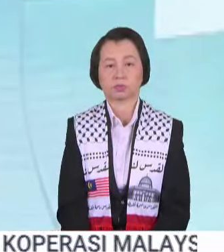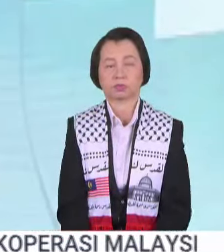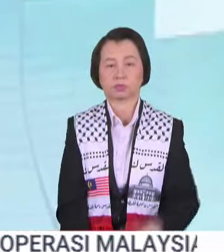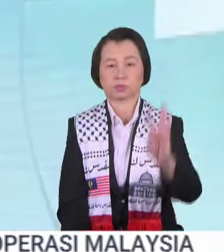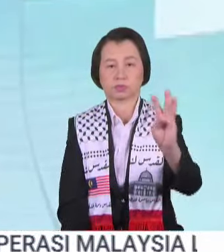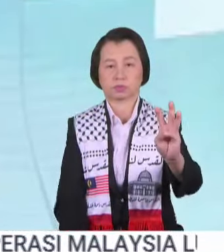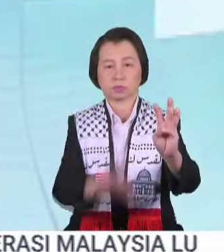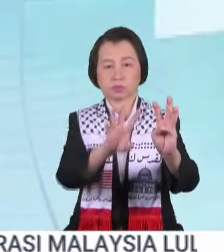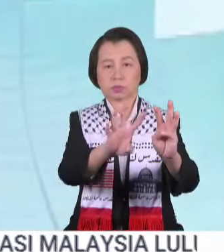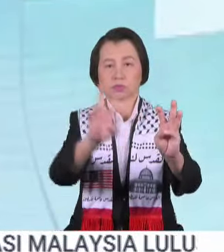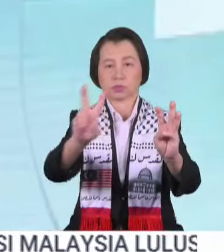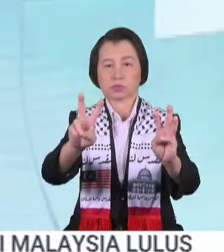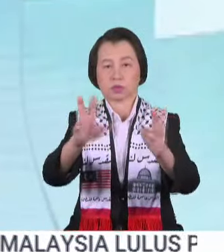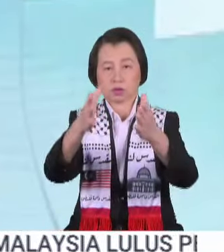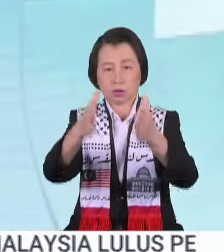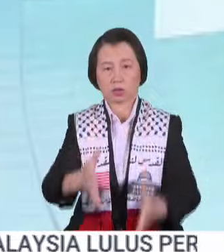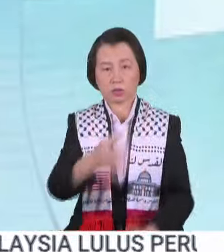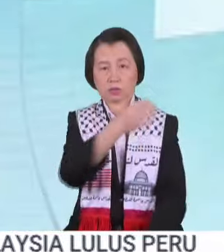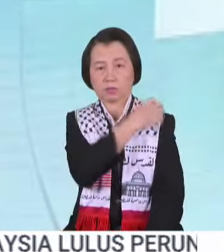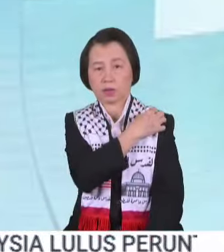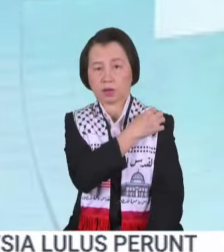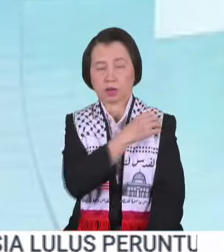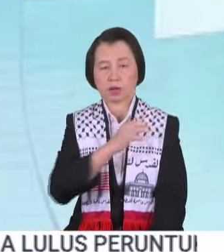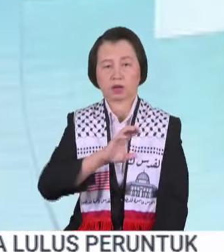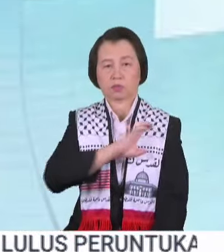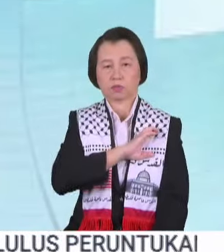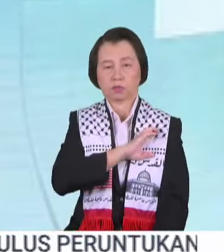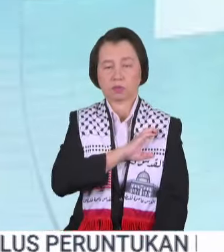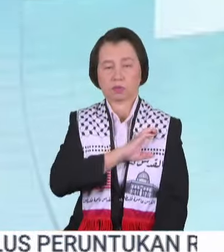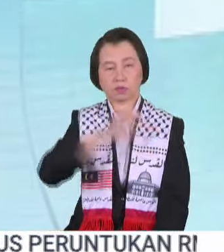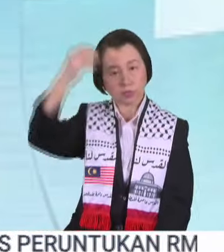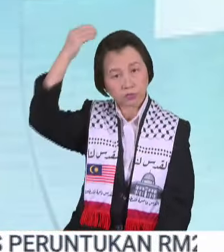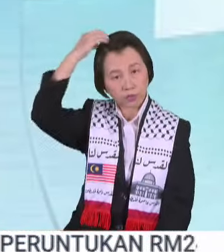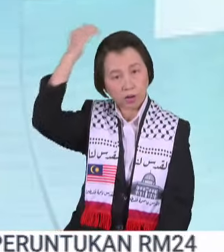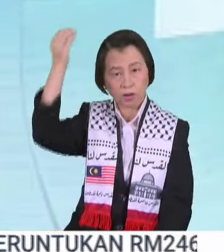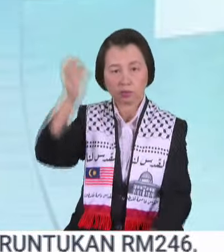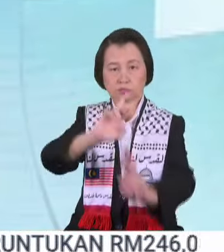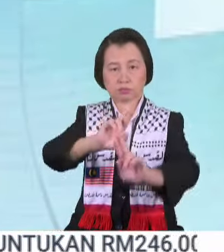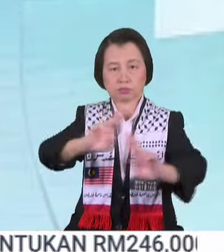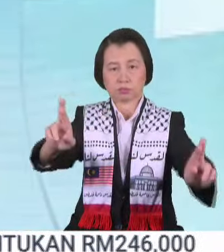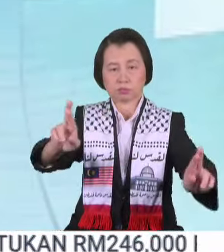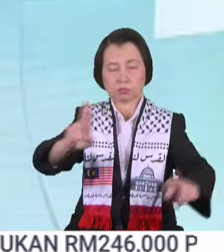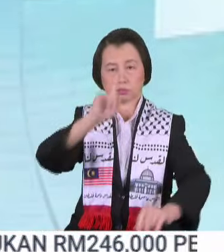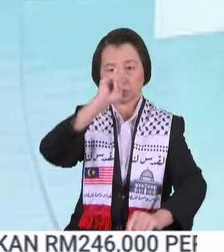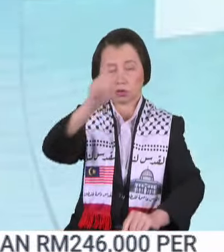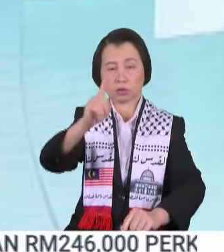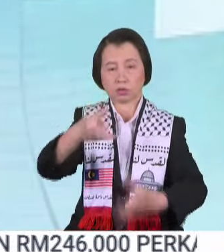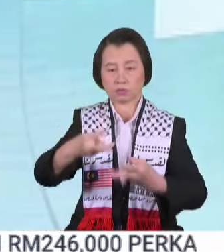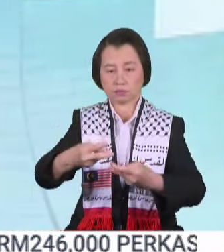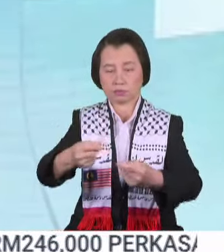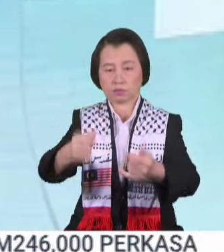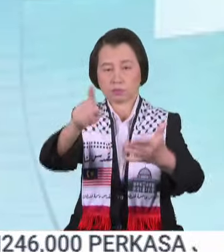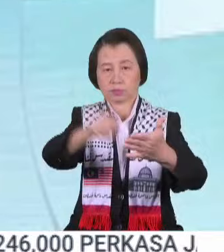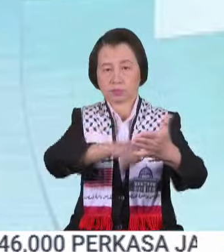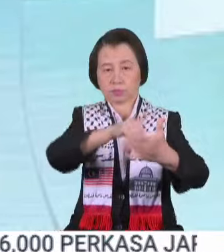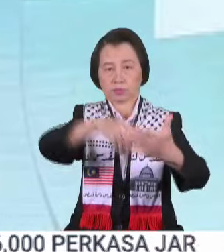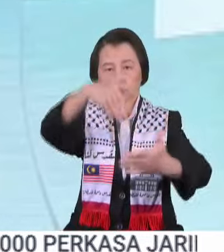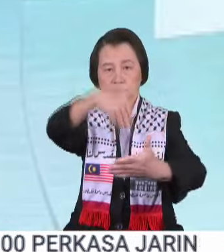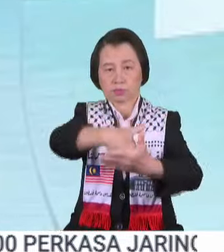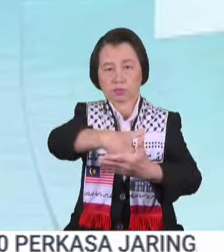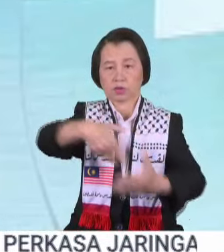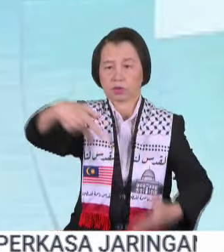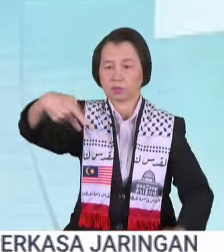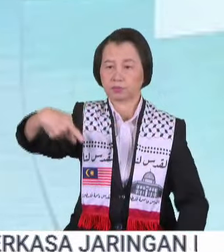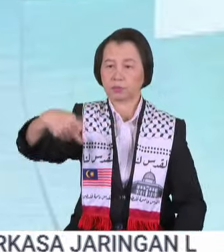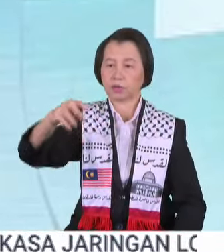Seramai 642 orang pegawai dan anggota polis kontingen Selangor bersiap siaga bagi memastikan kelancaran pilihan raya kecil